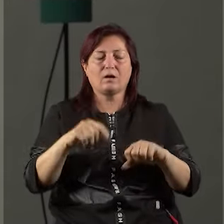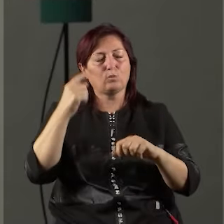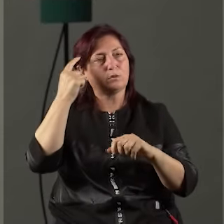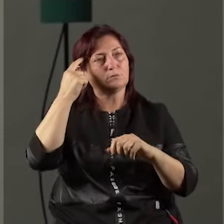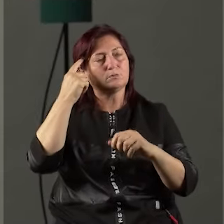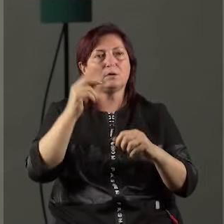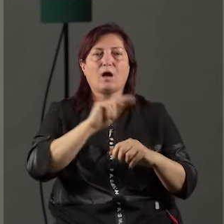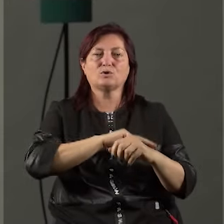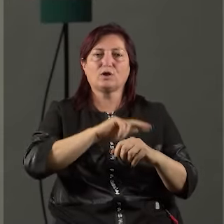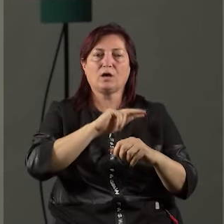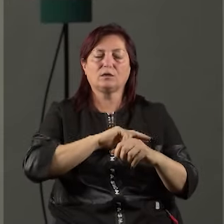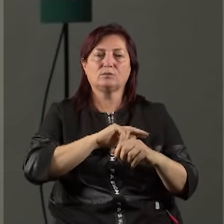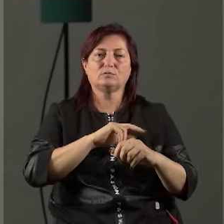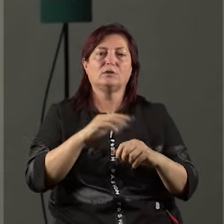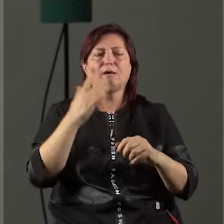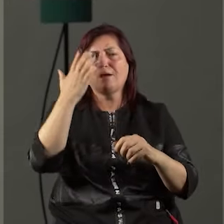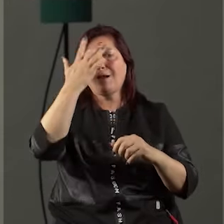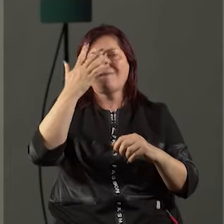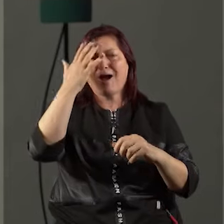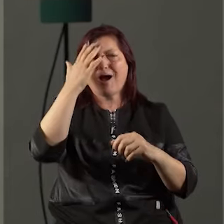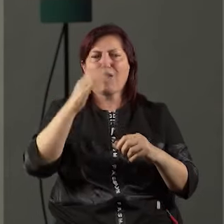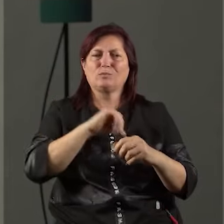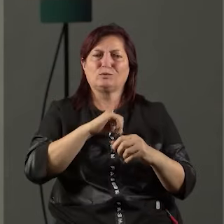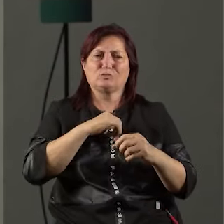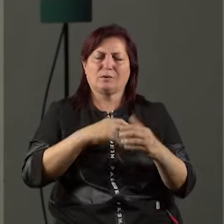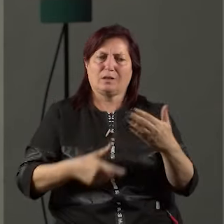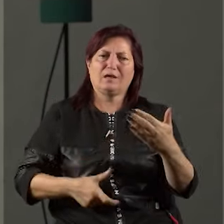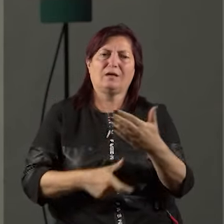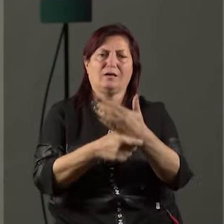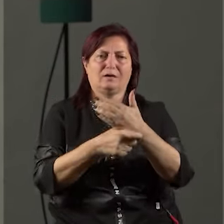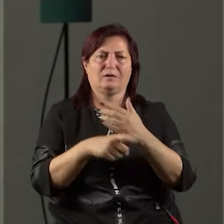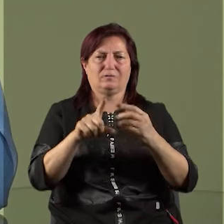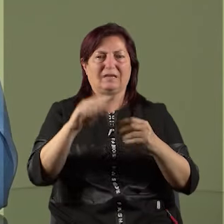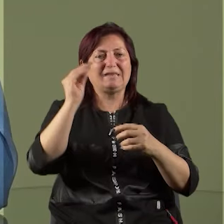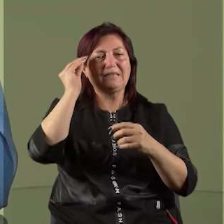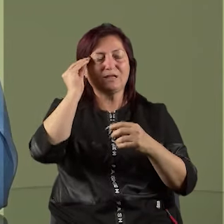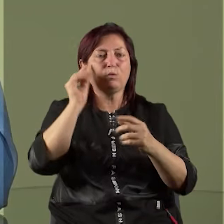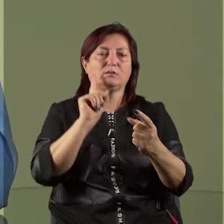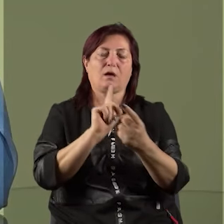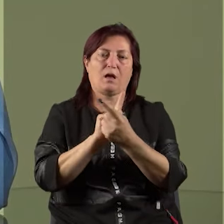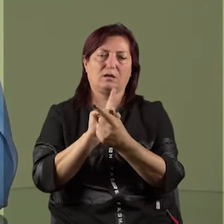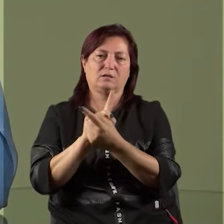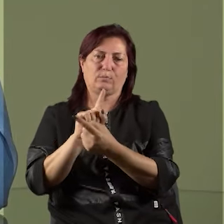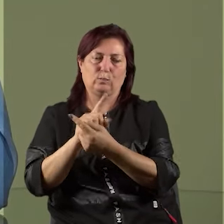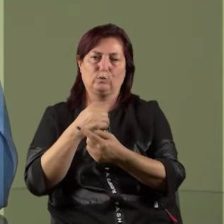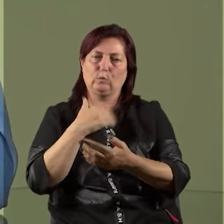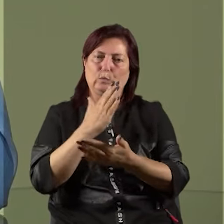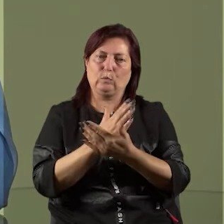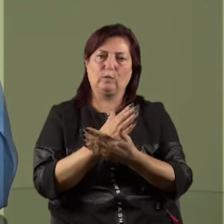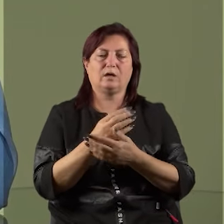շարժելու, երևակայությունը խթանելու այդպիսի նպատակներ հանդիպումները ունեն։ Մենք